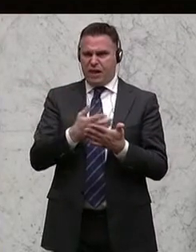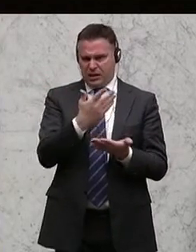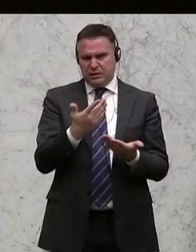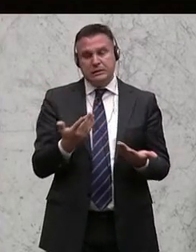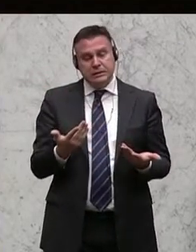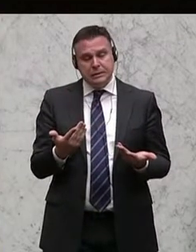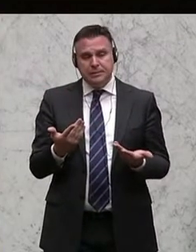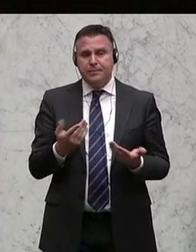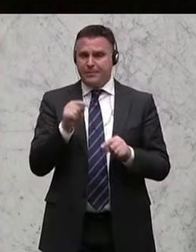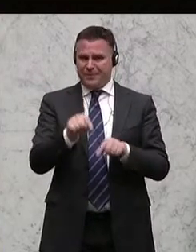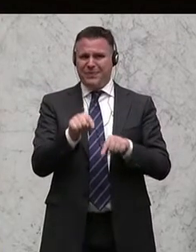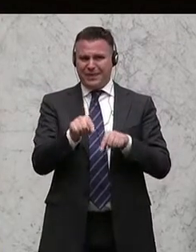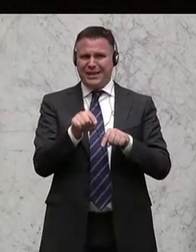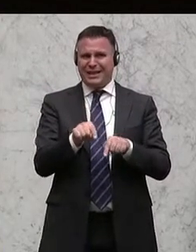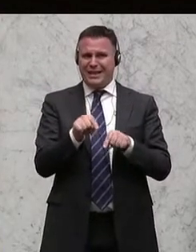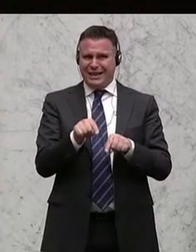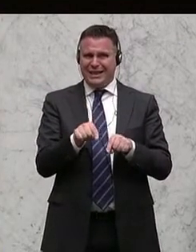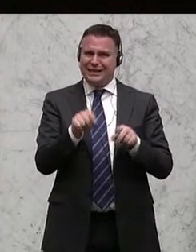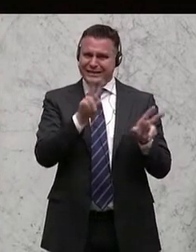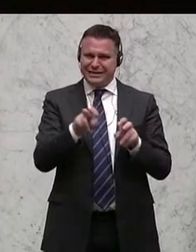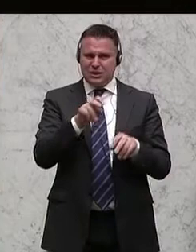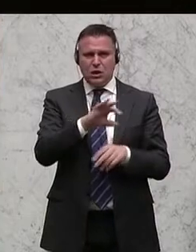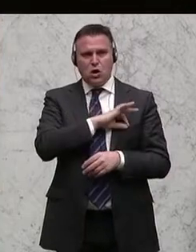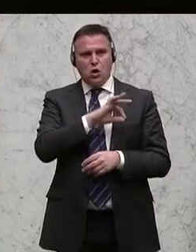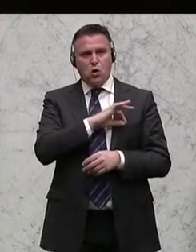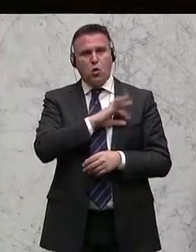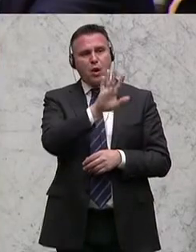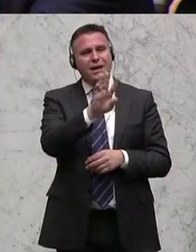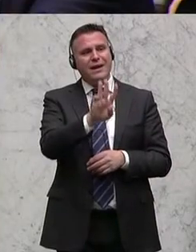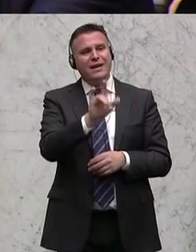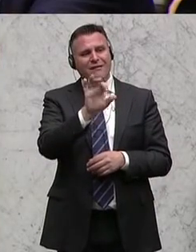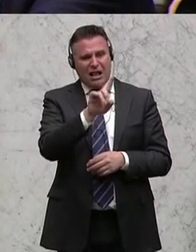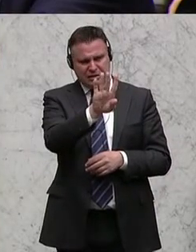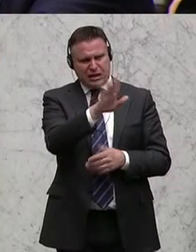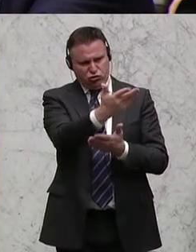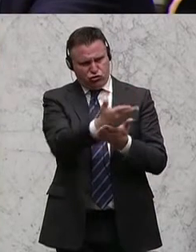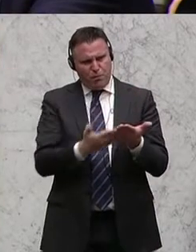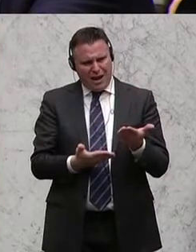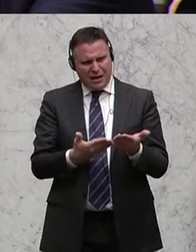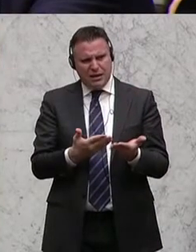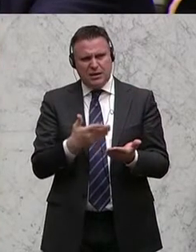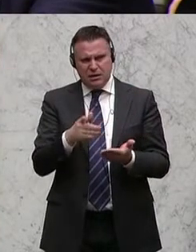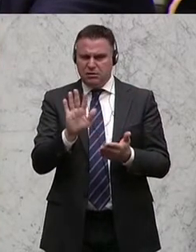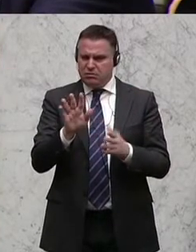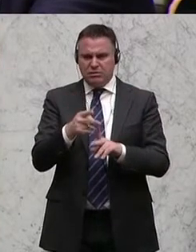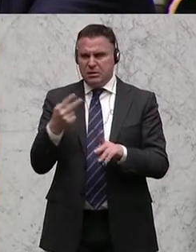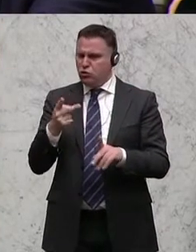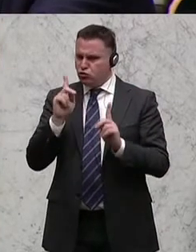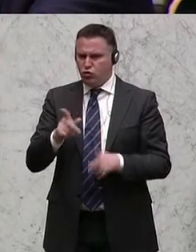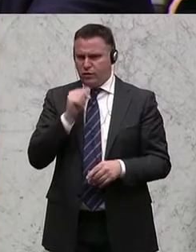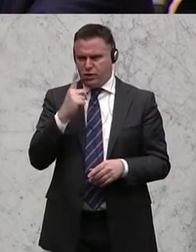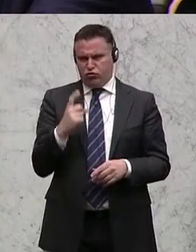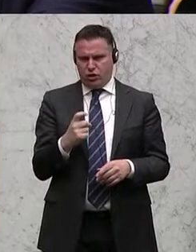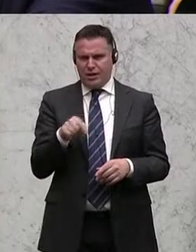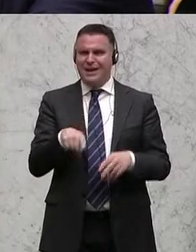Und das ist etwas, wo ich, also um des Kollegen Walser Sprache wieder zu übernehmen, sagen muss, wehret den Anfängen. Der